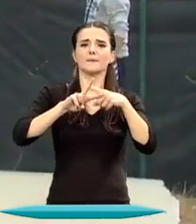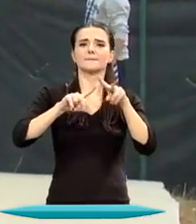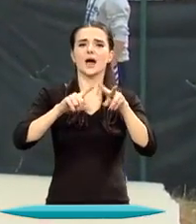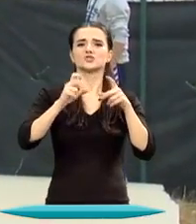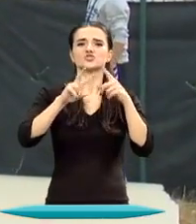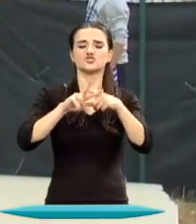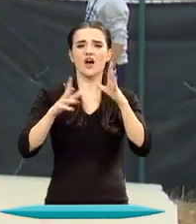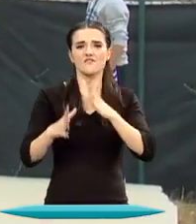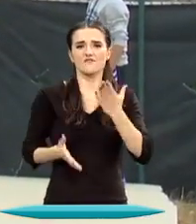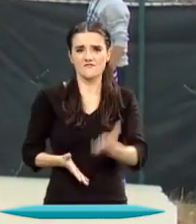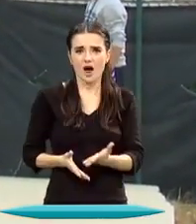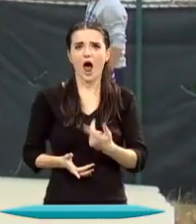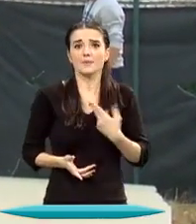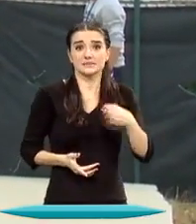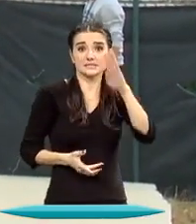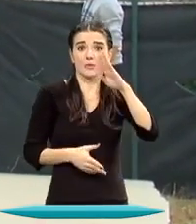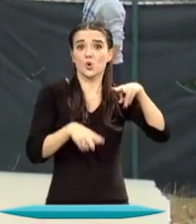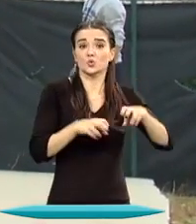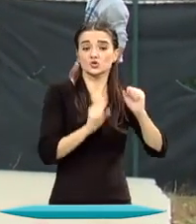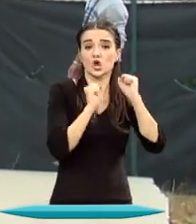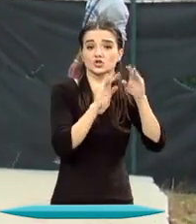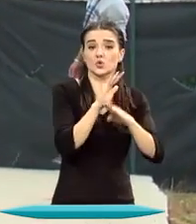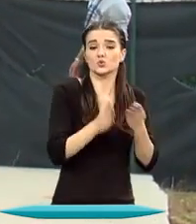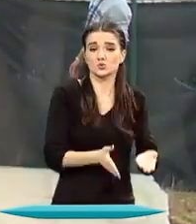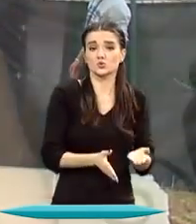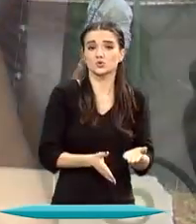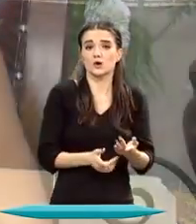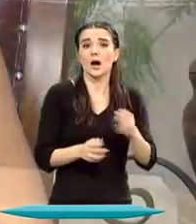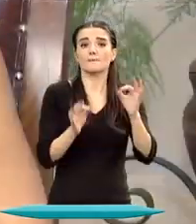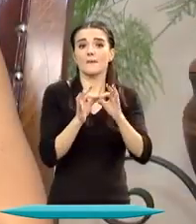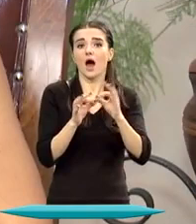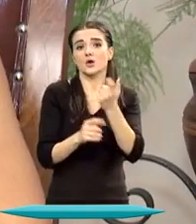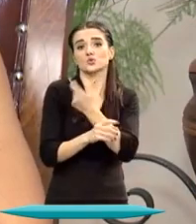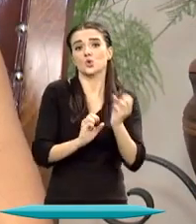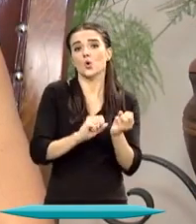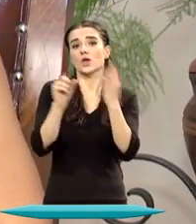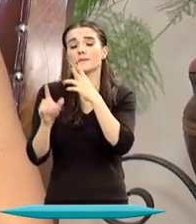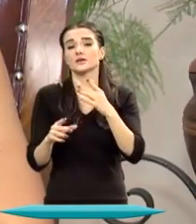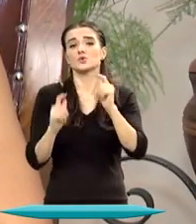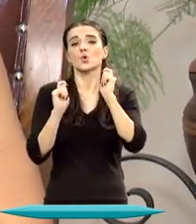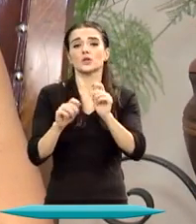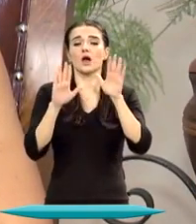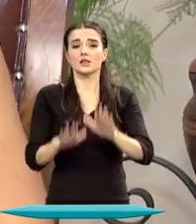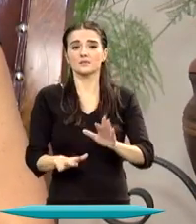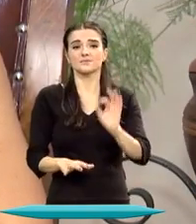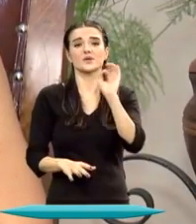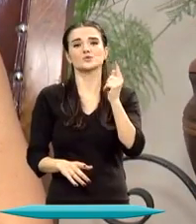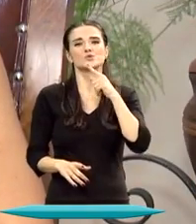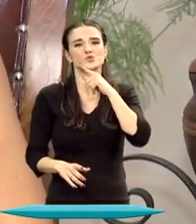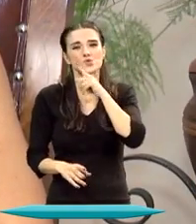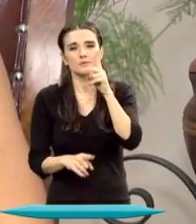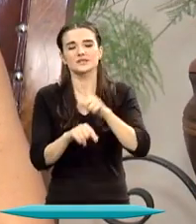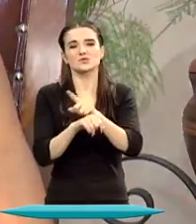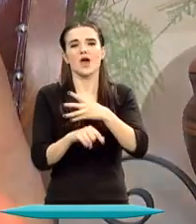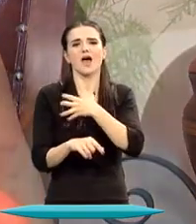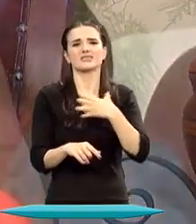gittik. Ama biz burada oturuyoruz. Burada çalışıyoruz. Baha'yı oraya yatılıvermek zorunda kaldık. Tabii çok zor